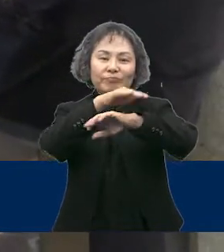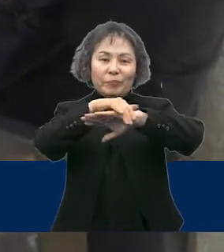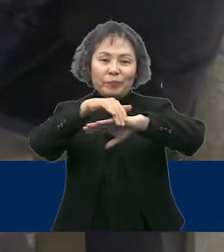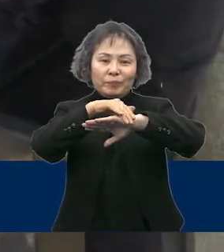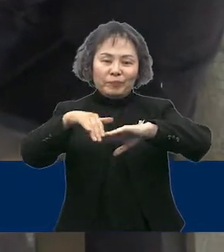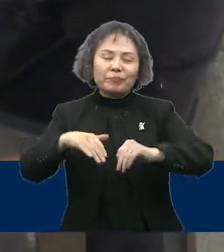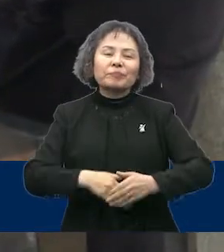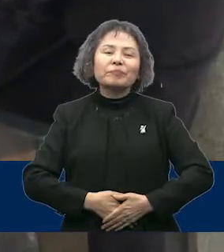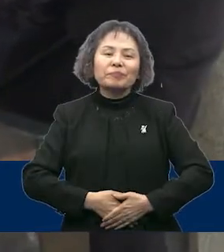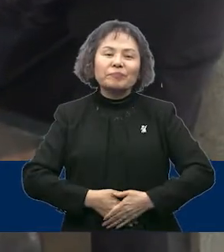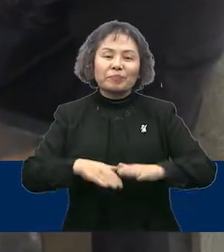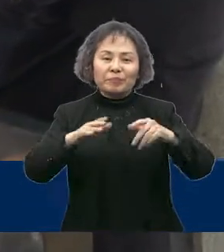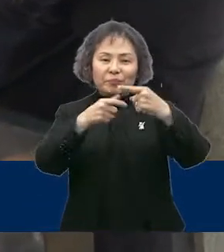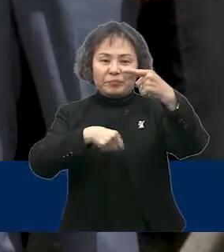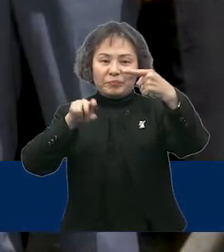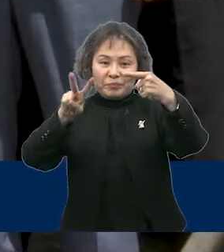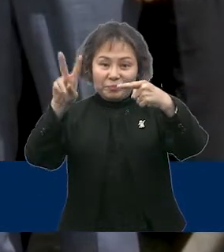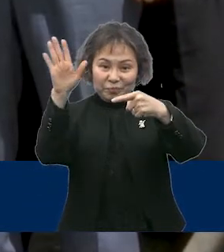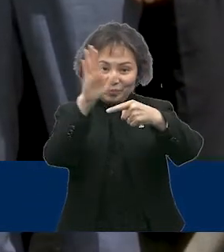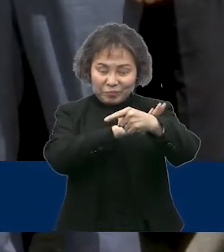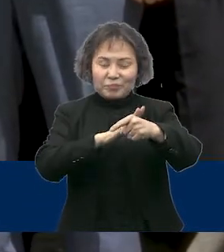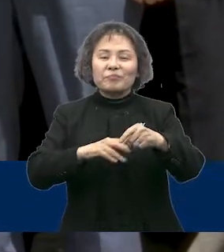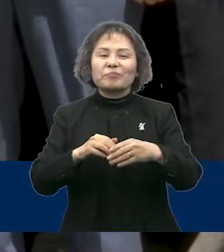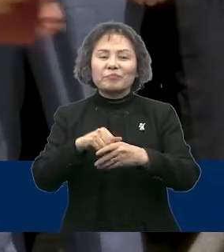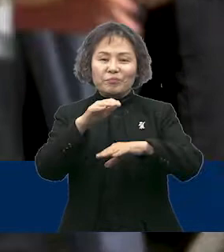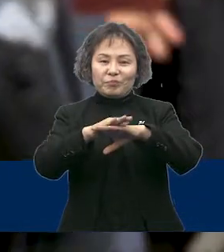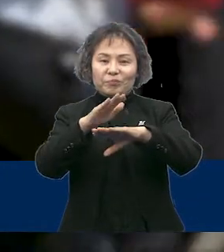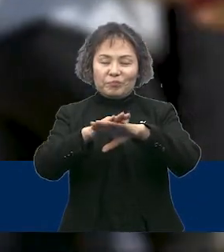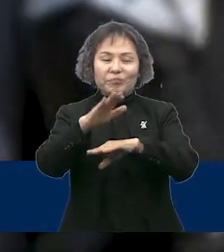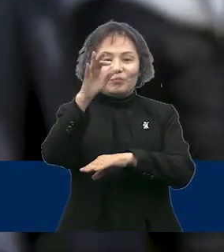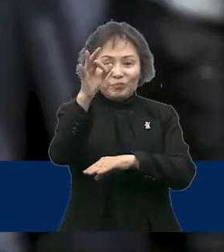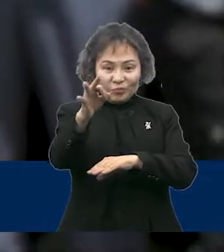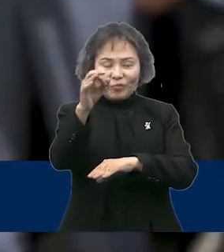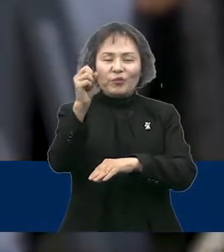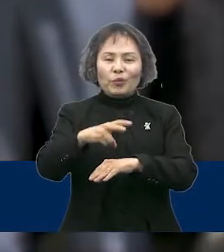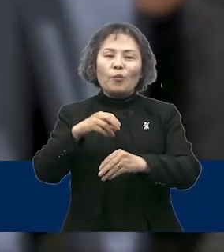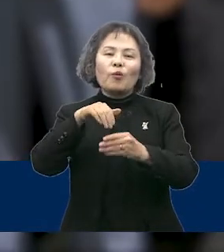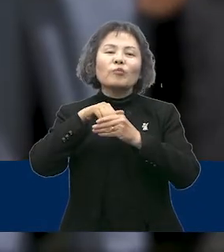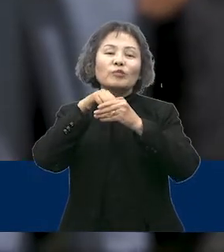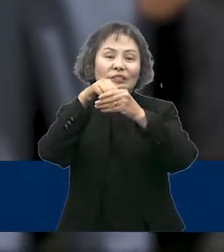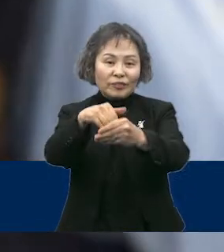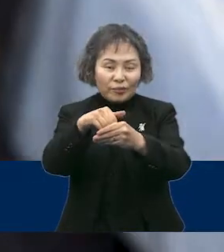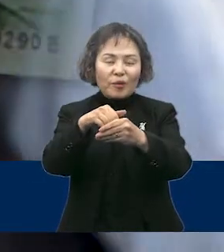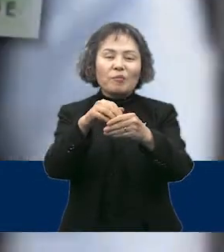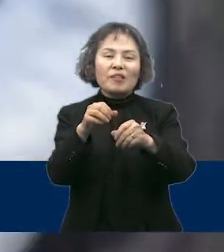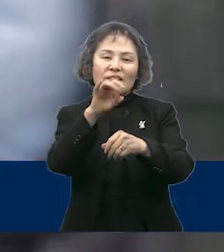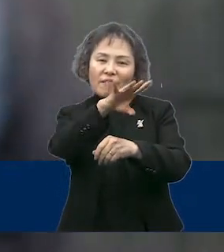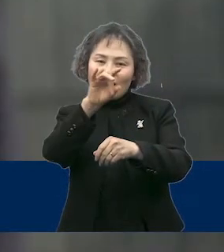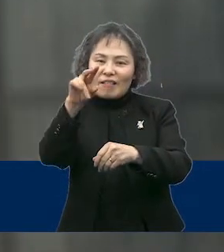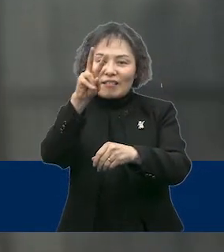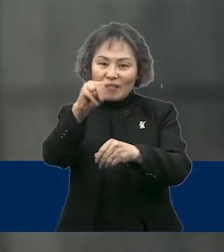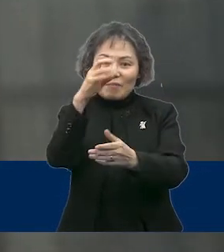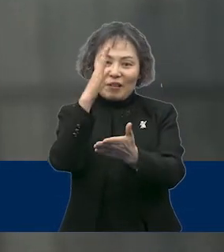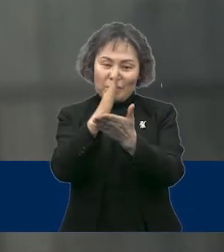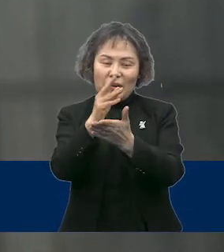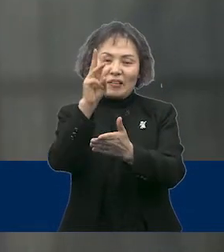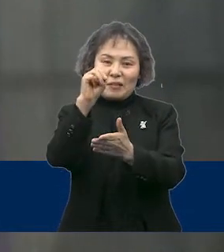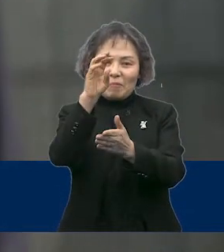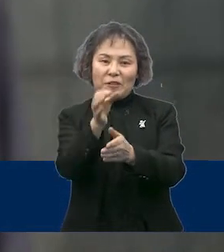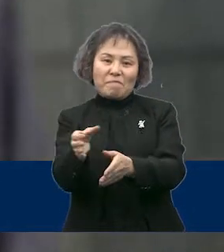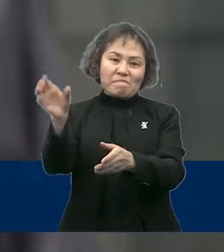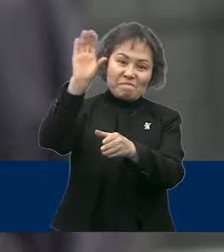계획입니다 1월 1일부터 국가유공자 부분 예우 수단과 명절 위문금을 각각 2만원에서